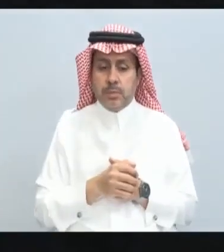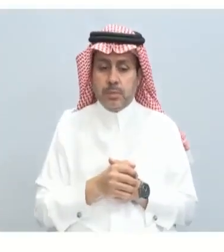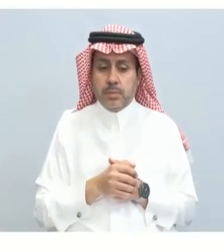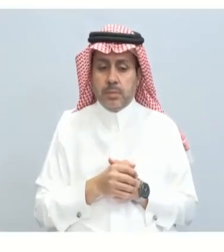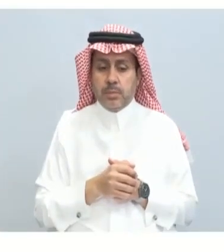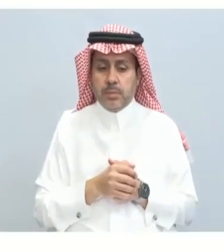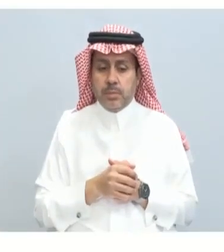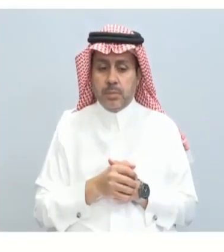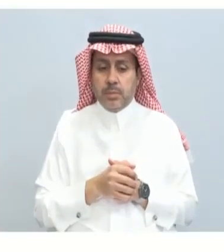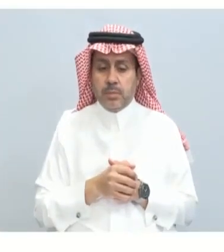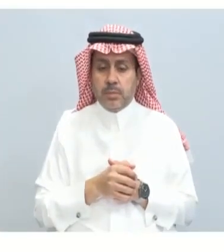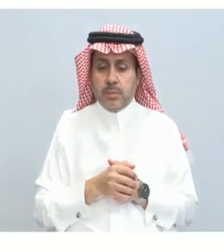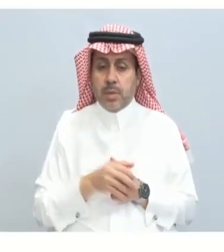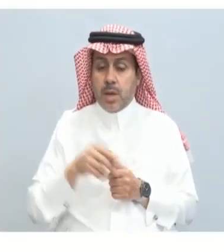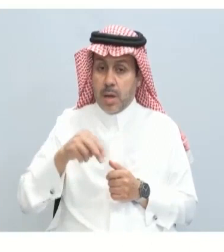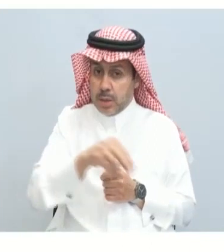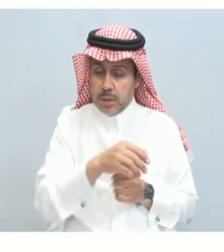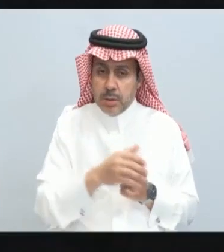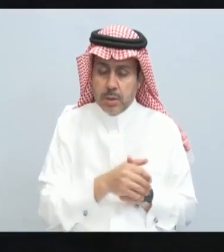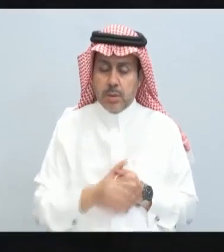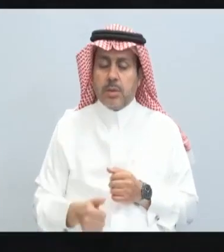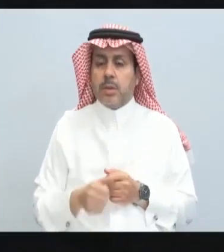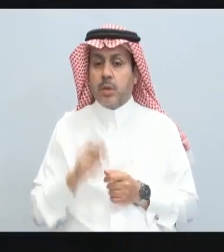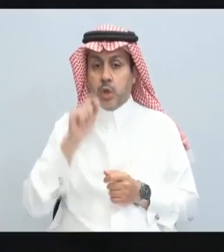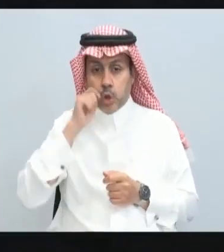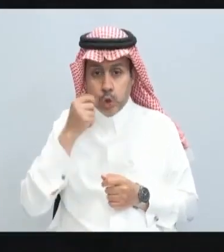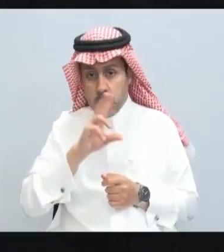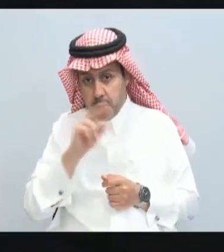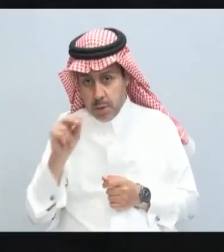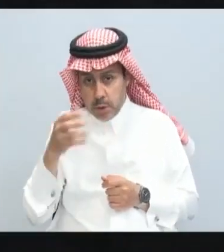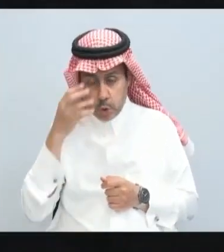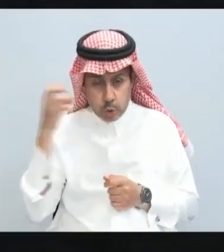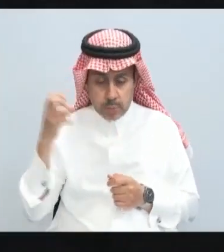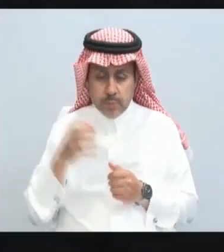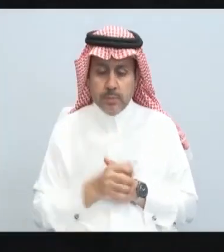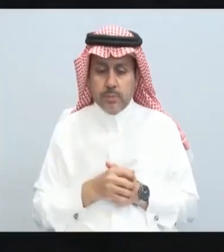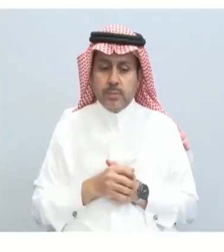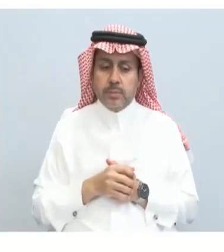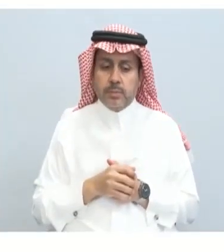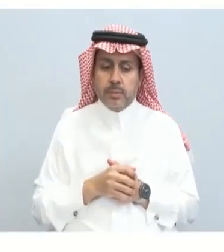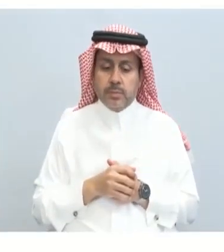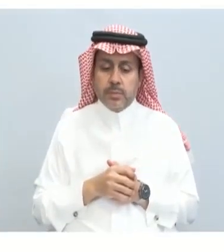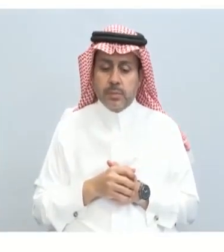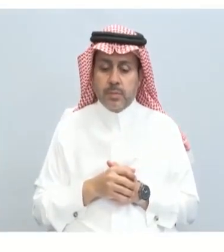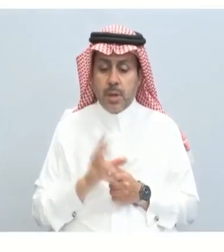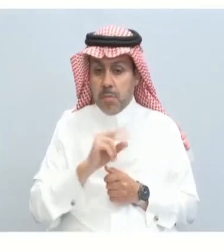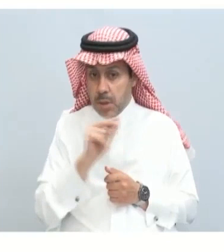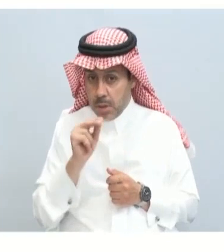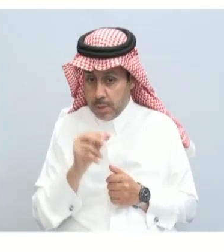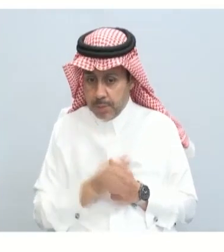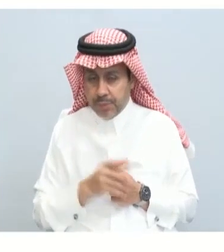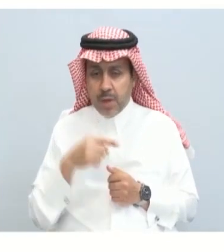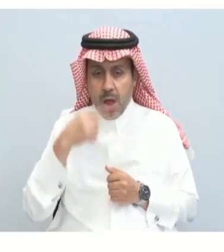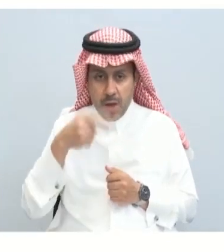غير حقيقيه او زي ما ان هذه استعاره رجل يشبه الاسد مثله الدرر كلام منك الدرر مثل هذه القريه تسمى